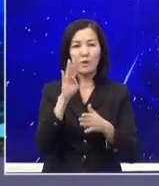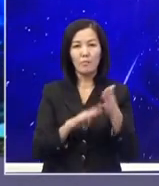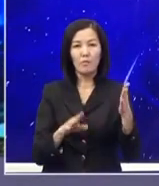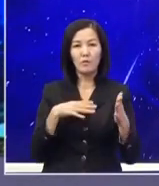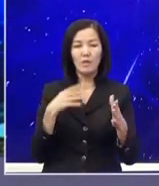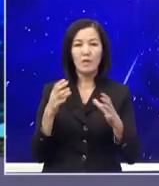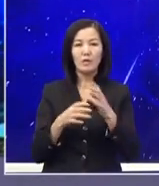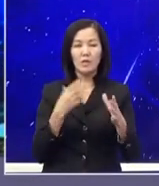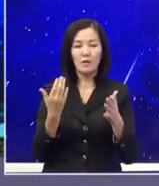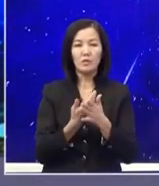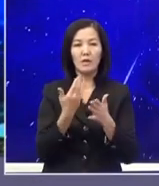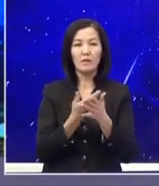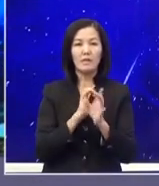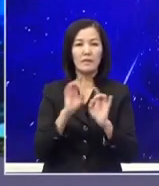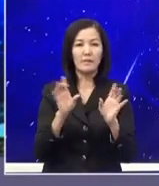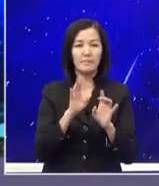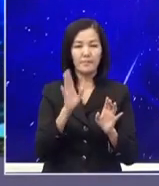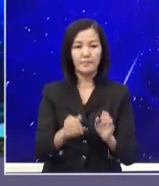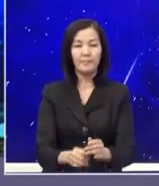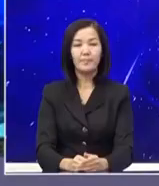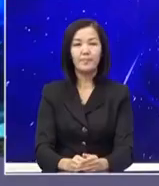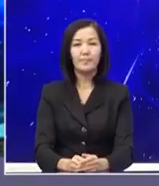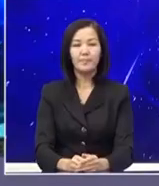салынбақ. Осы және өзге де жаңалықтар келесі топтамада.